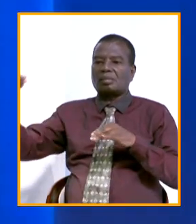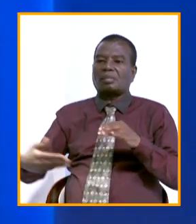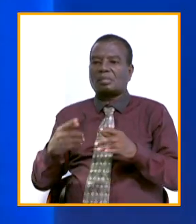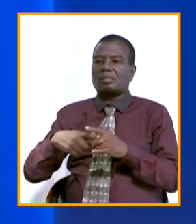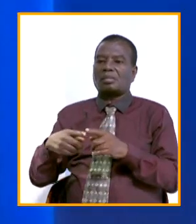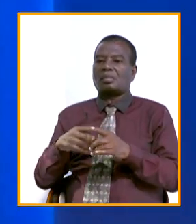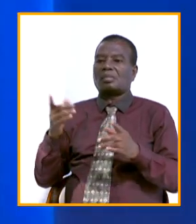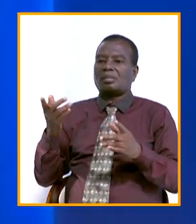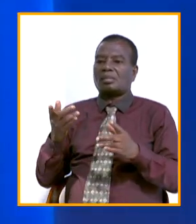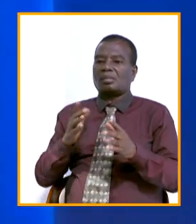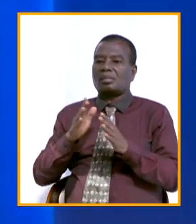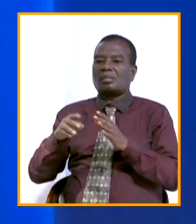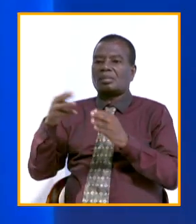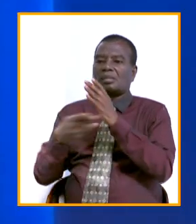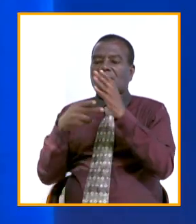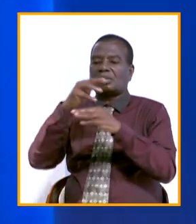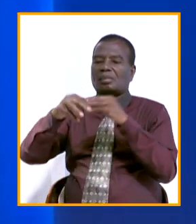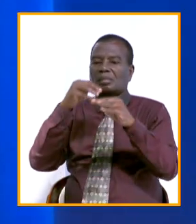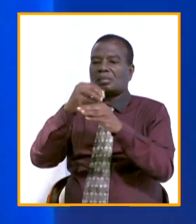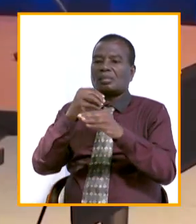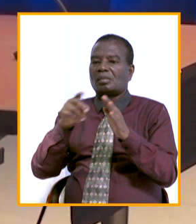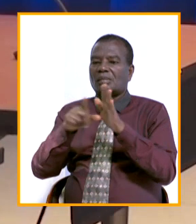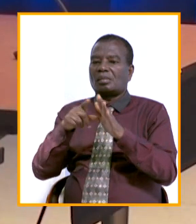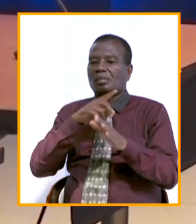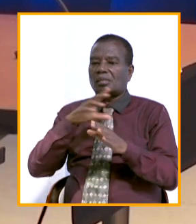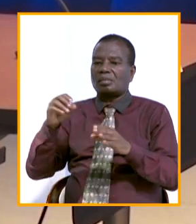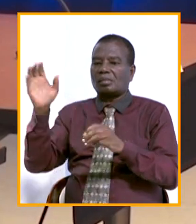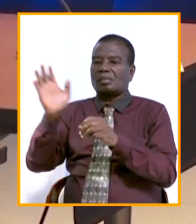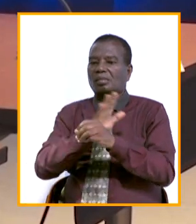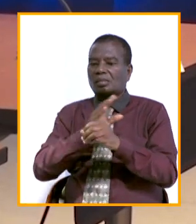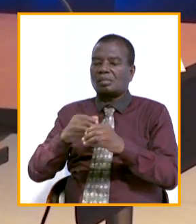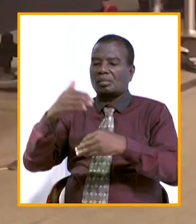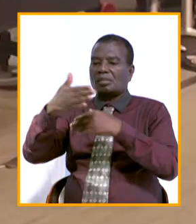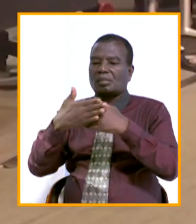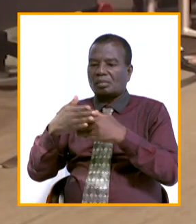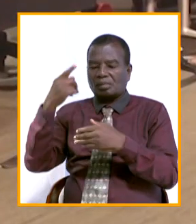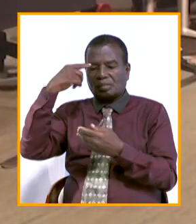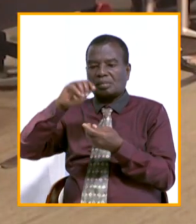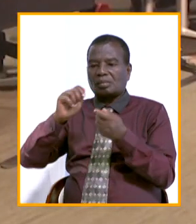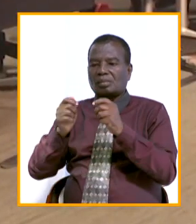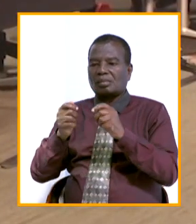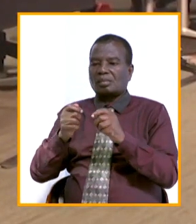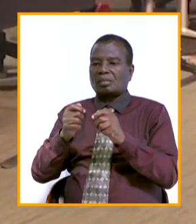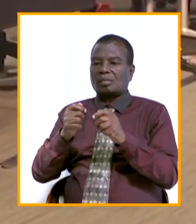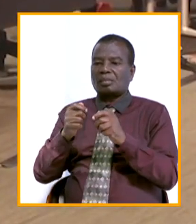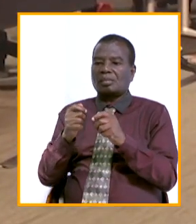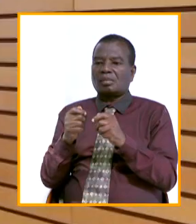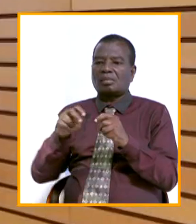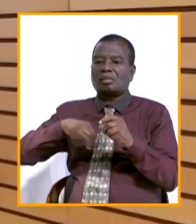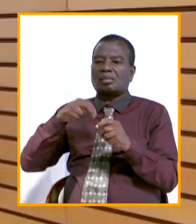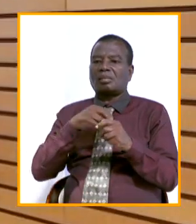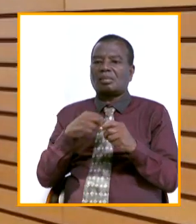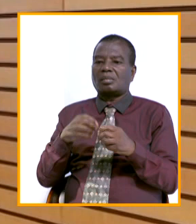conseil d'administration de la Banque mondiale, le Premier ministre plaide pour une approche innovante pour promouvoir les chaînes de valeur. Nous